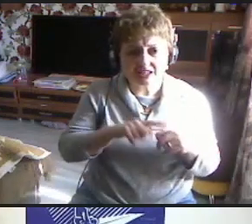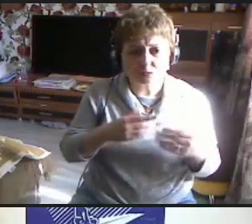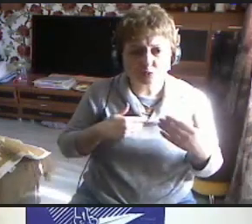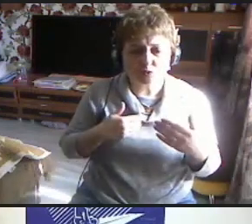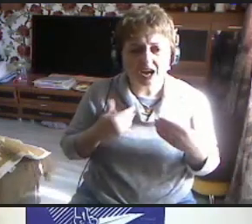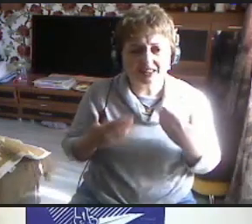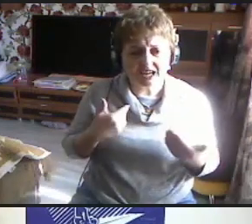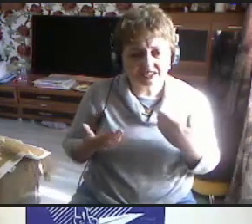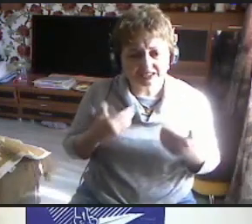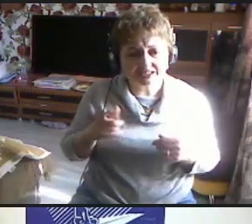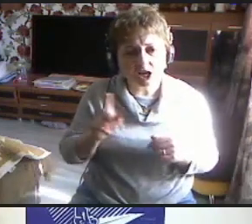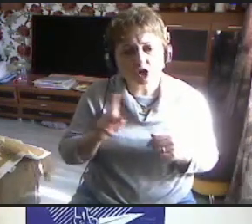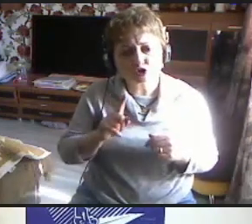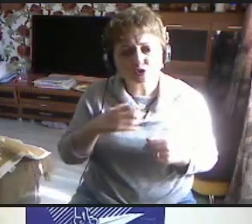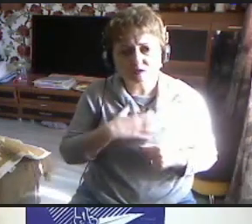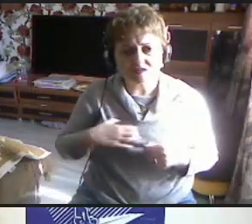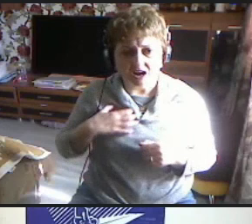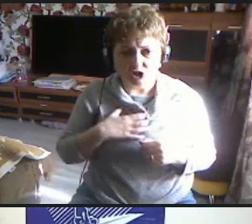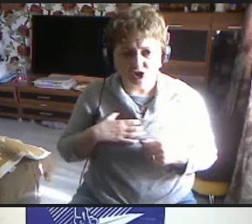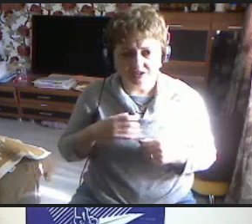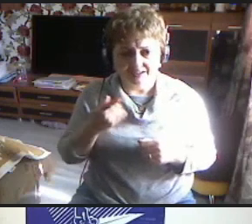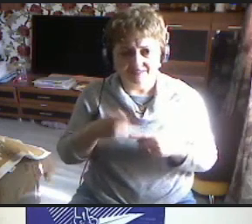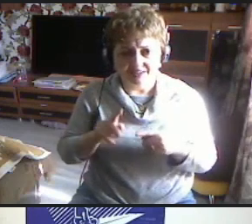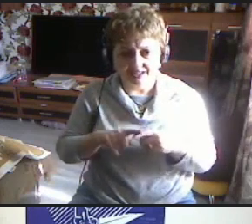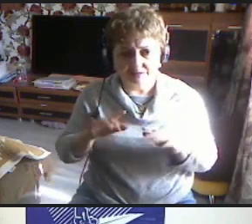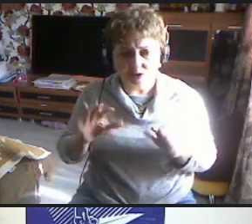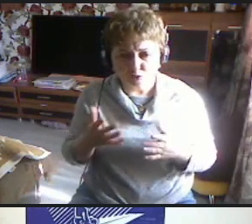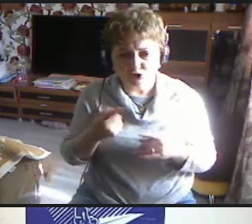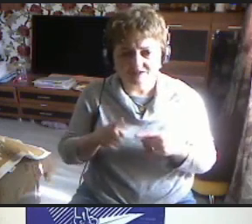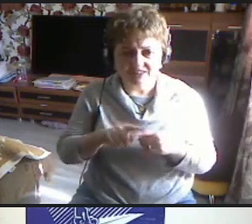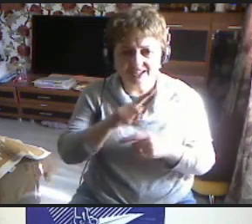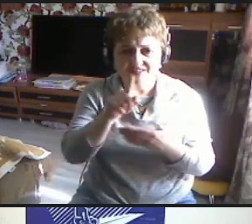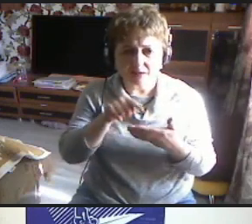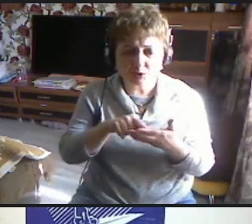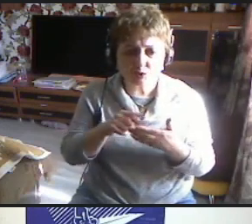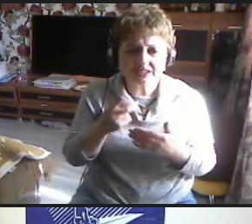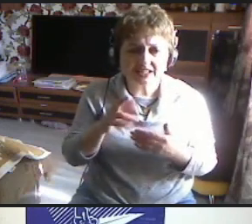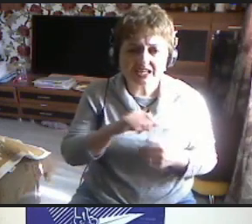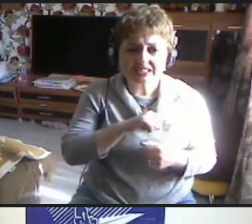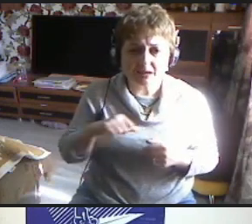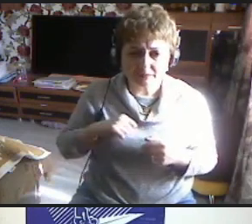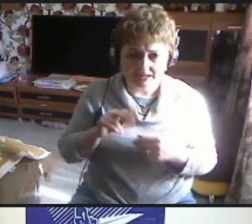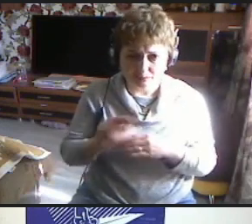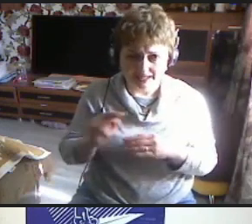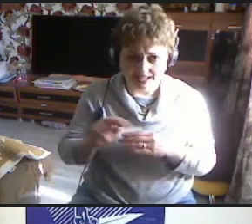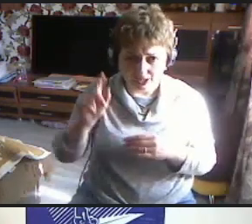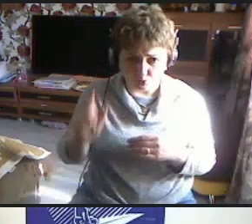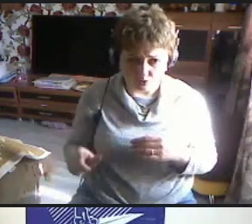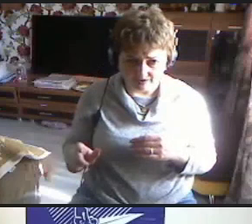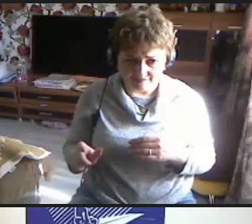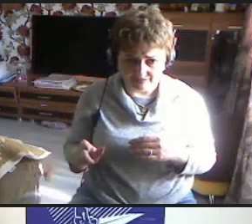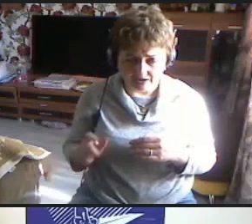что важно в этом случае, в этих вопросах для самих педагогов. Мы еще